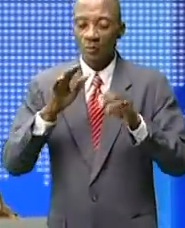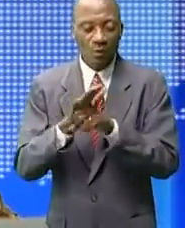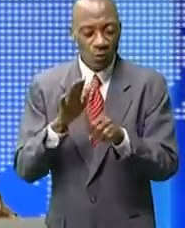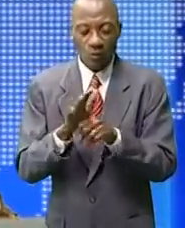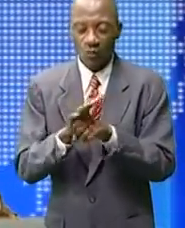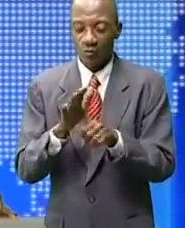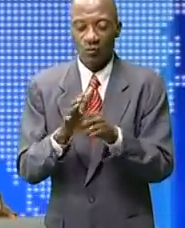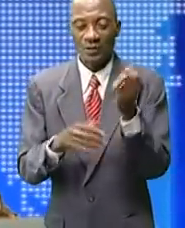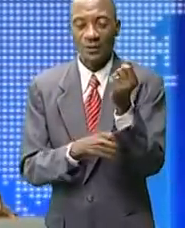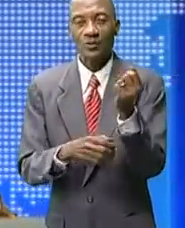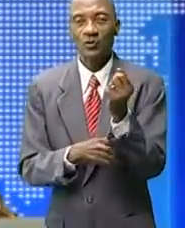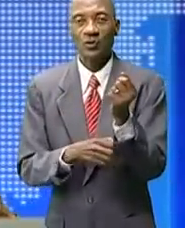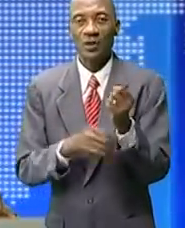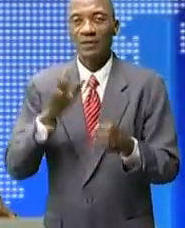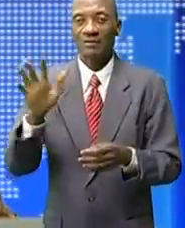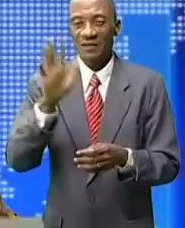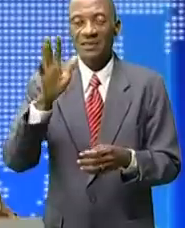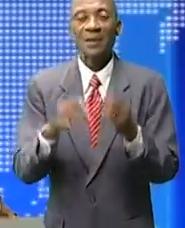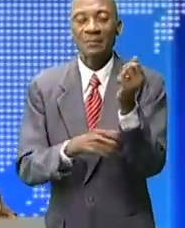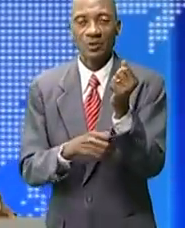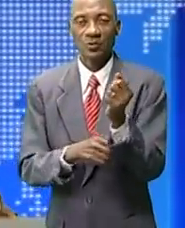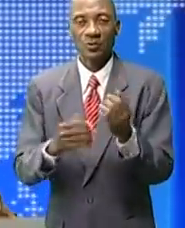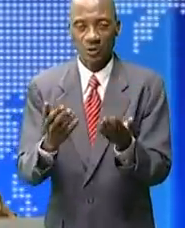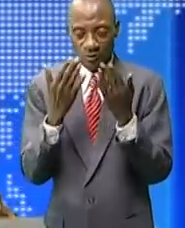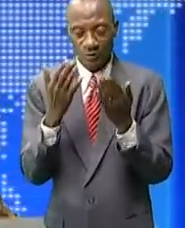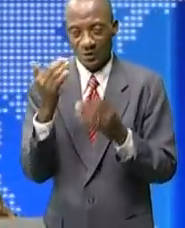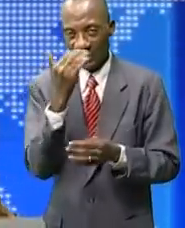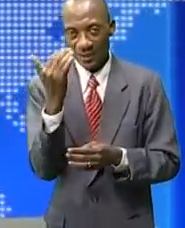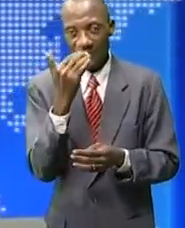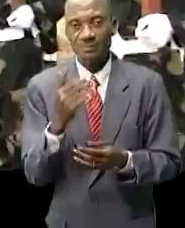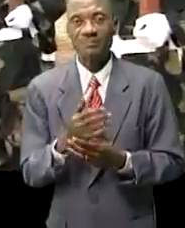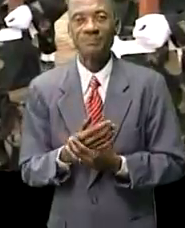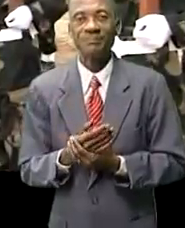cadre de réflexion sur les actuelles et futures menaces de la paix. Suivez.